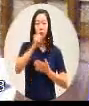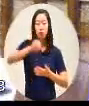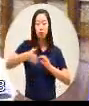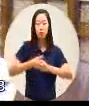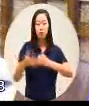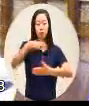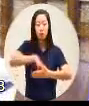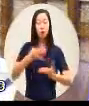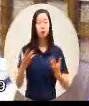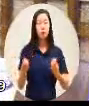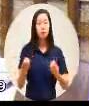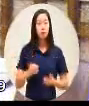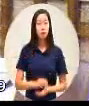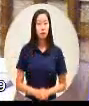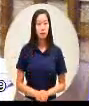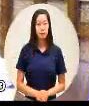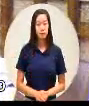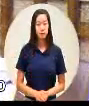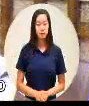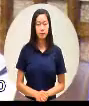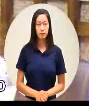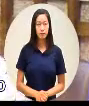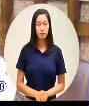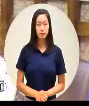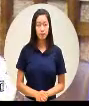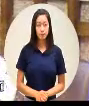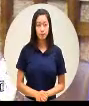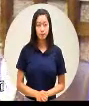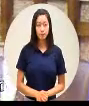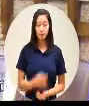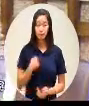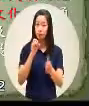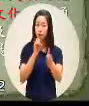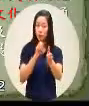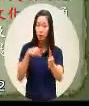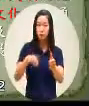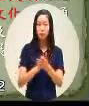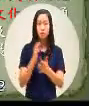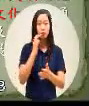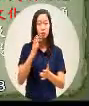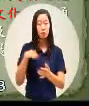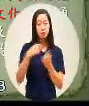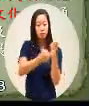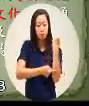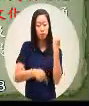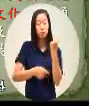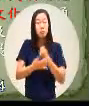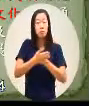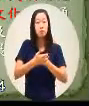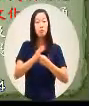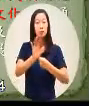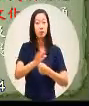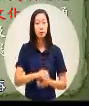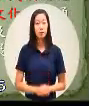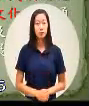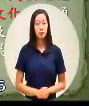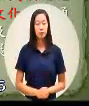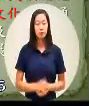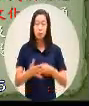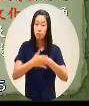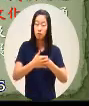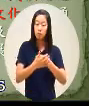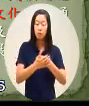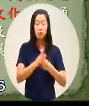进来。好，来下一页。所以我说这是有宪法的保障，这宪法怎么保障我